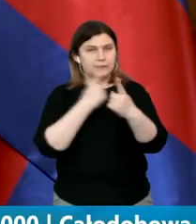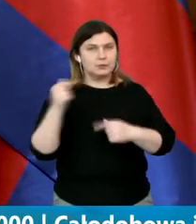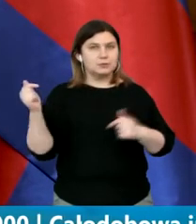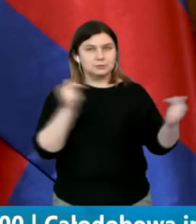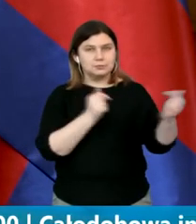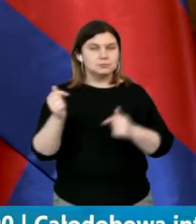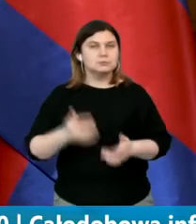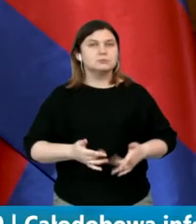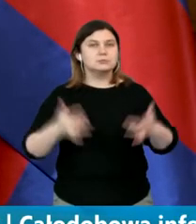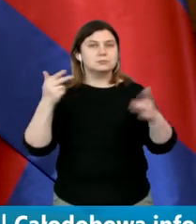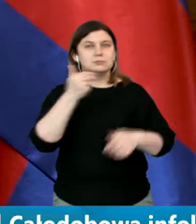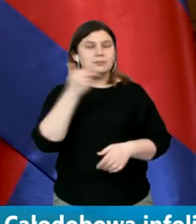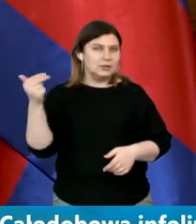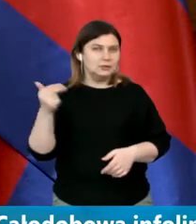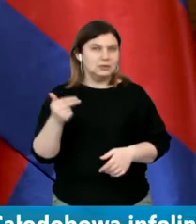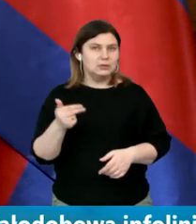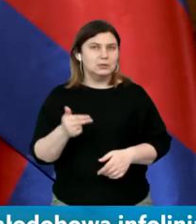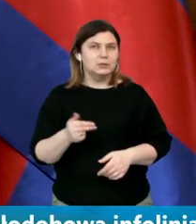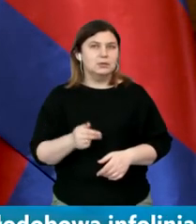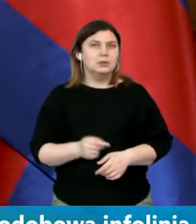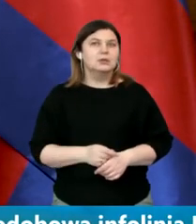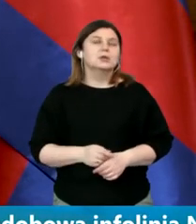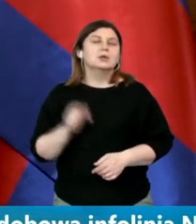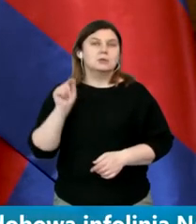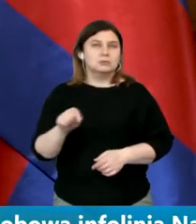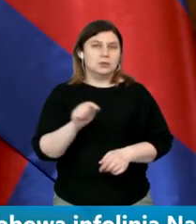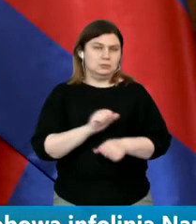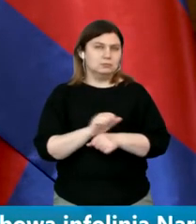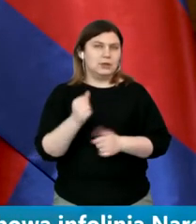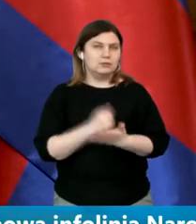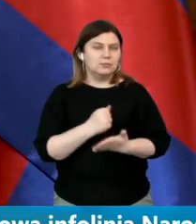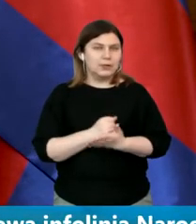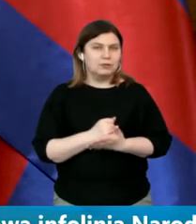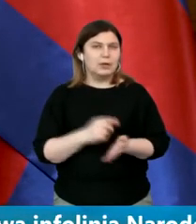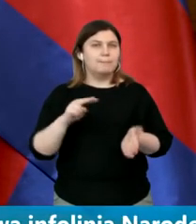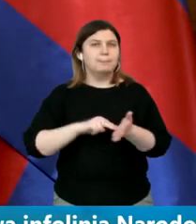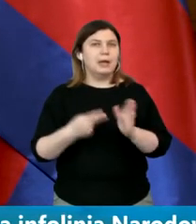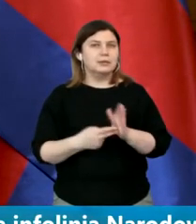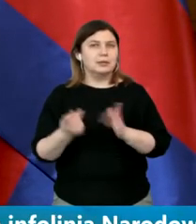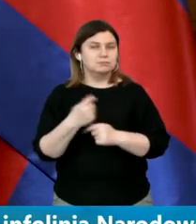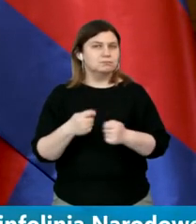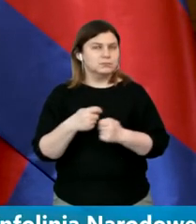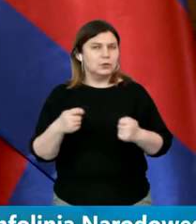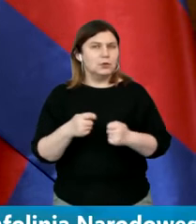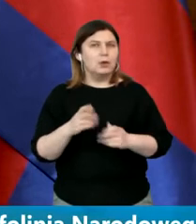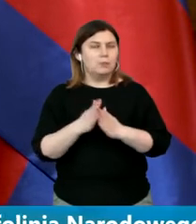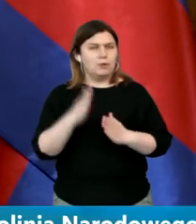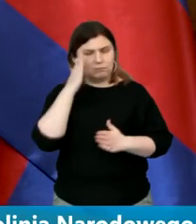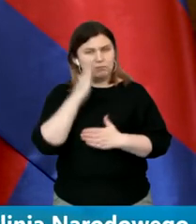można na wiele tematów, natomiast te kwestie w planie zostały rozstrzygnięte, natomiast proszę mi wierzyć,